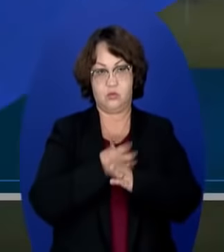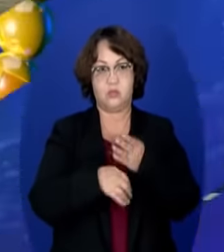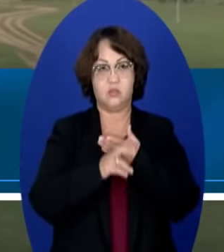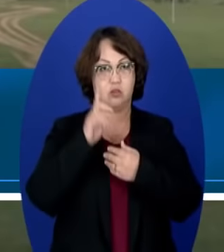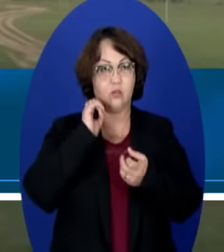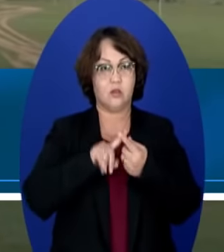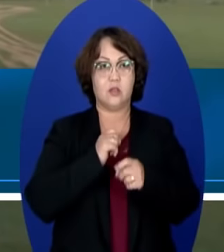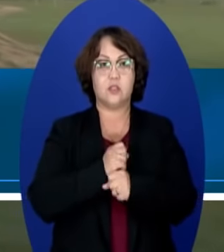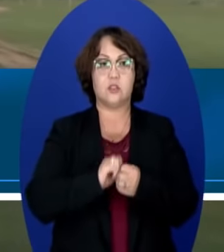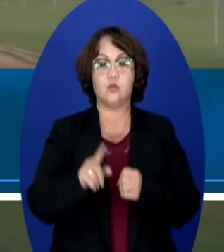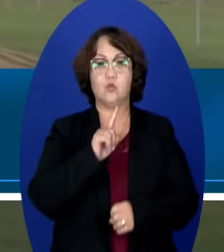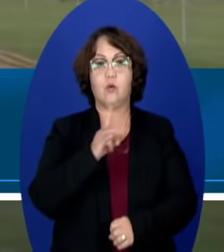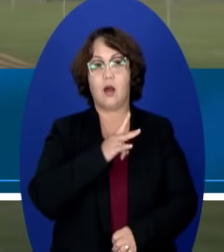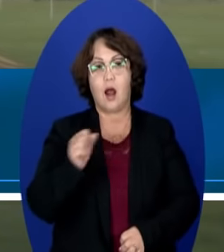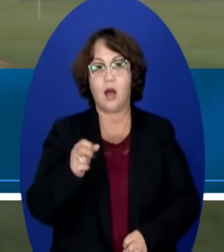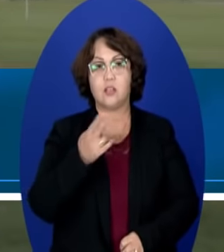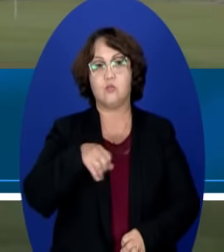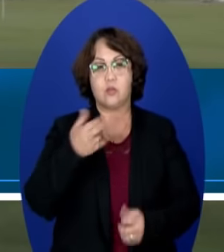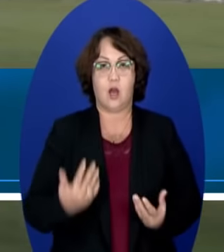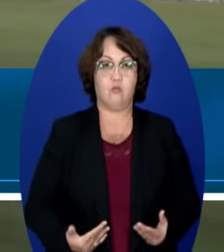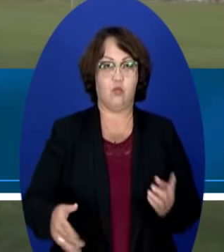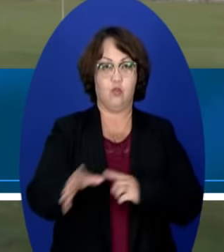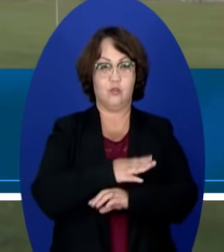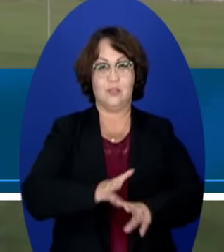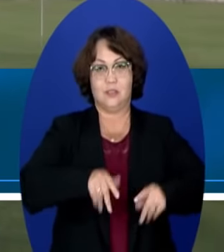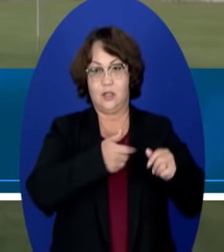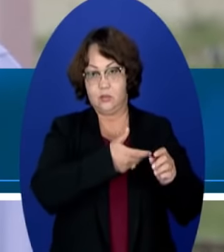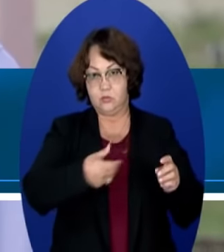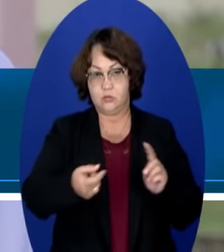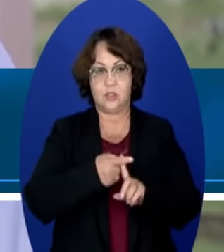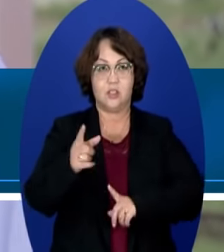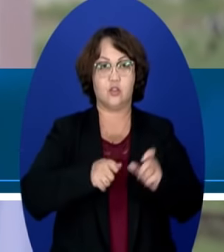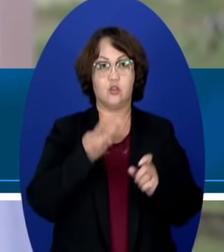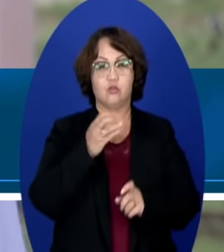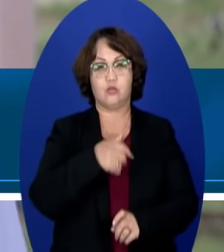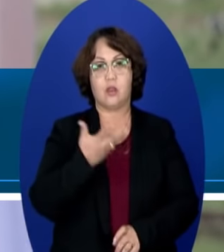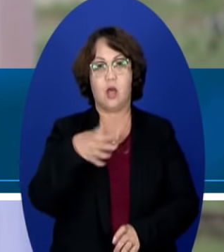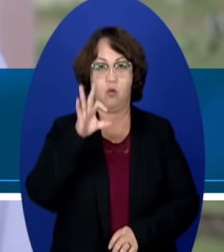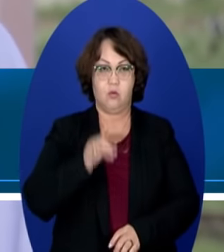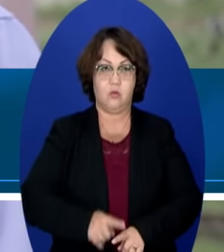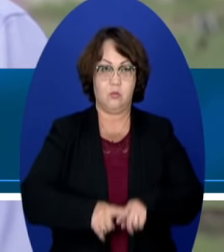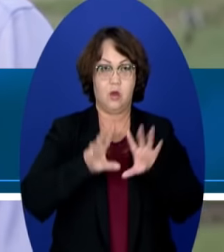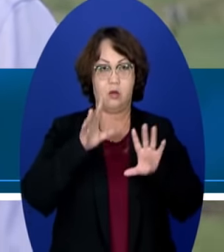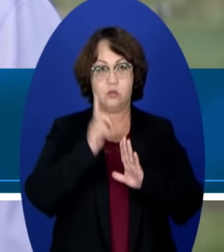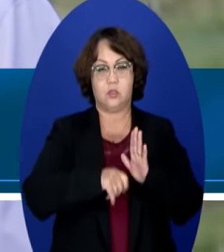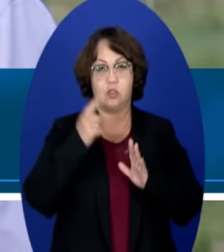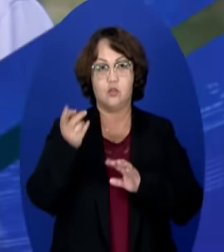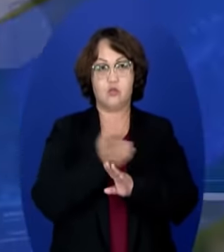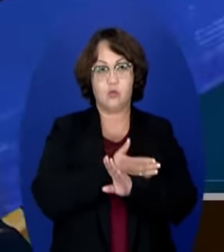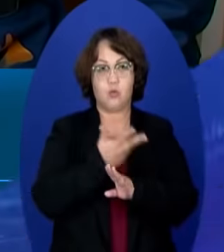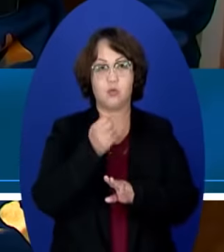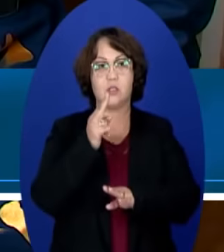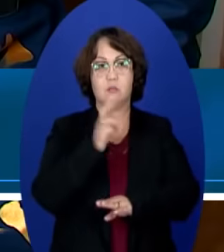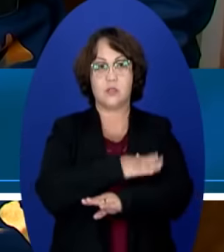хийж байна. Зүүн хараагийн дэд бүтэц сайжирснаар эдийн засаг нь 40-50% өснө. Энэ 10 сарын 1-ээс өмнө энэ 30 км замаа дуусгах